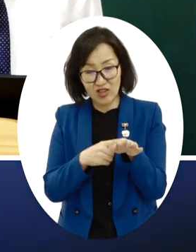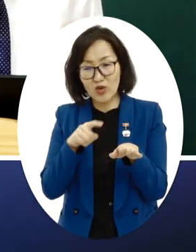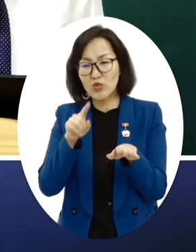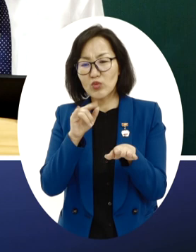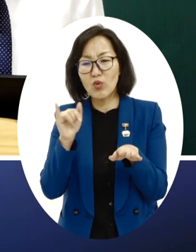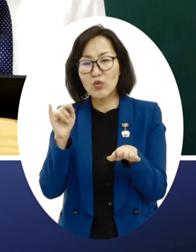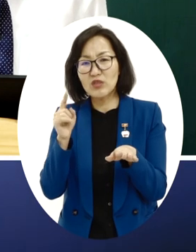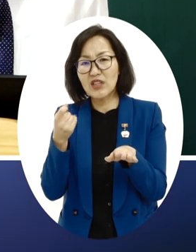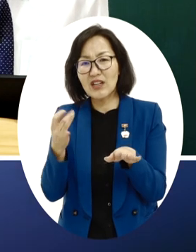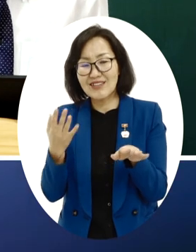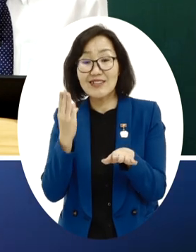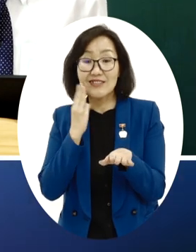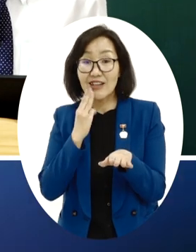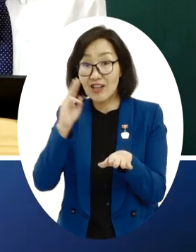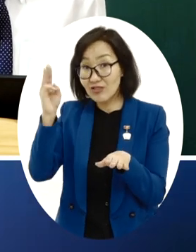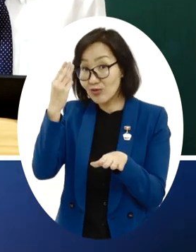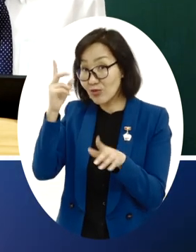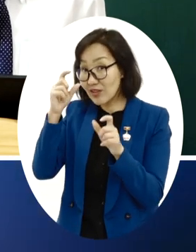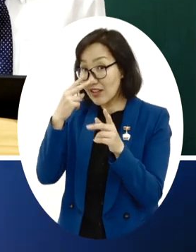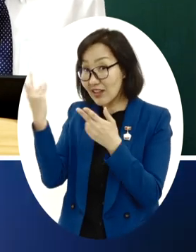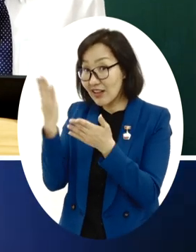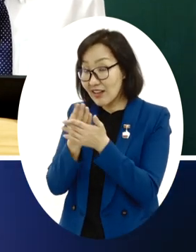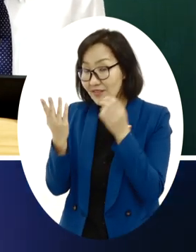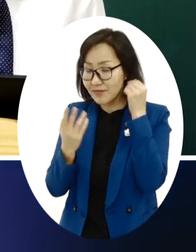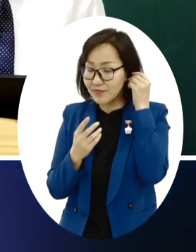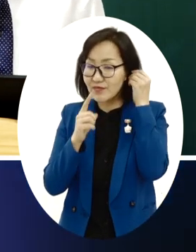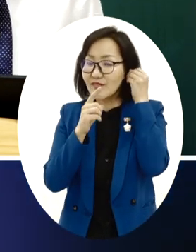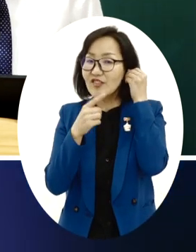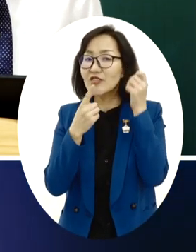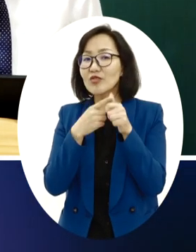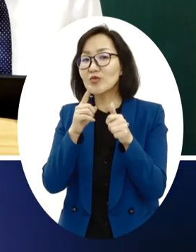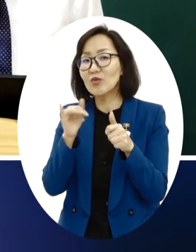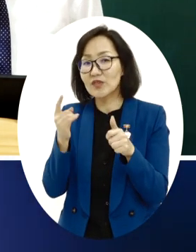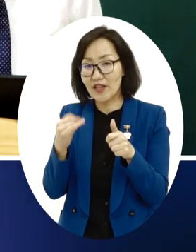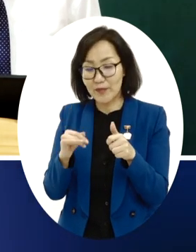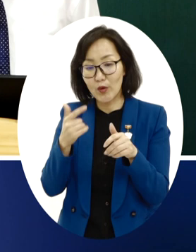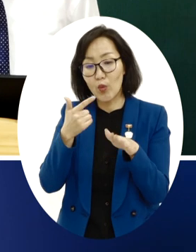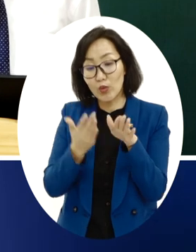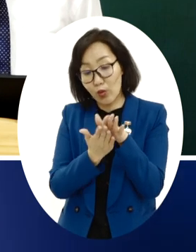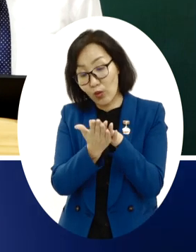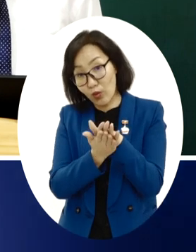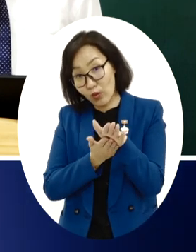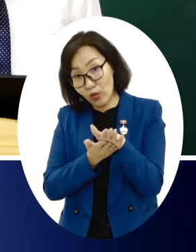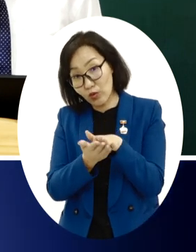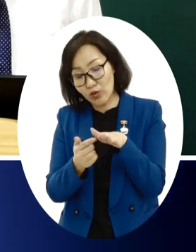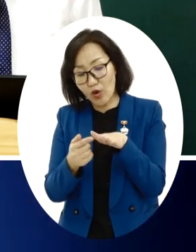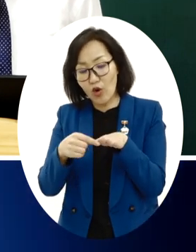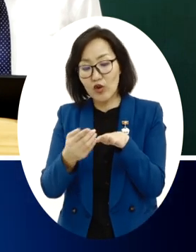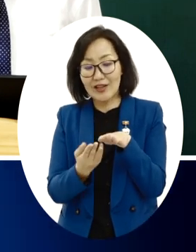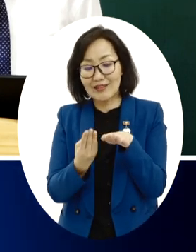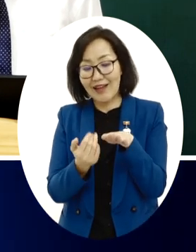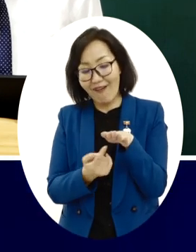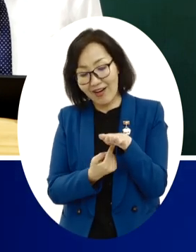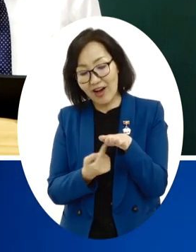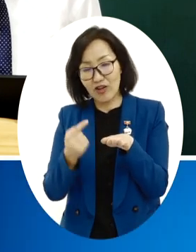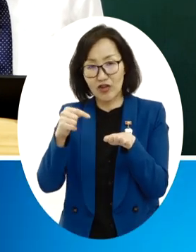100 цай гэдэг нь одоо яг энэ шараар тодруулсан хэсгийг 100 цай гэдэг. Гутлын уул нь төрийг нэгтгэх хөлийн